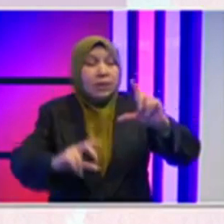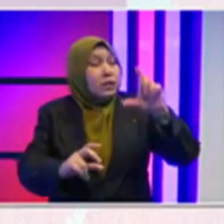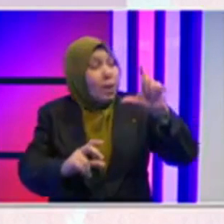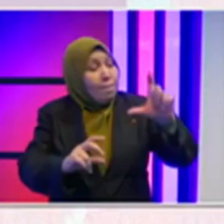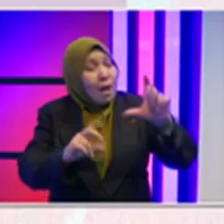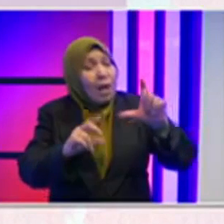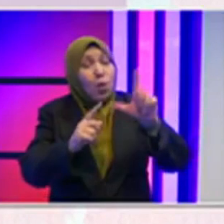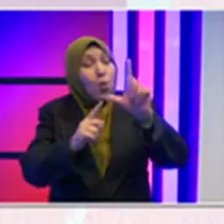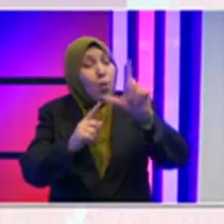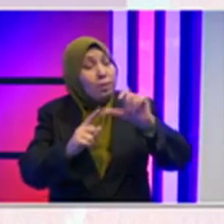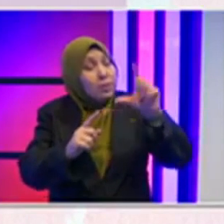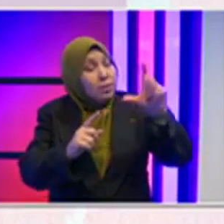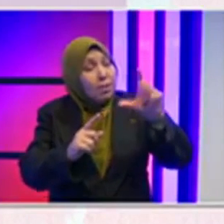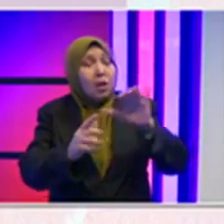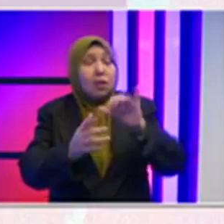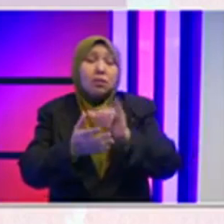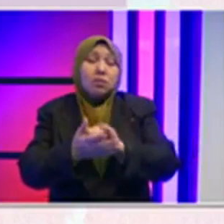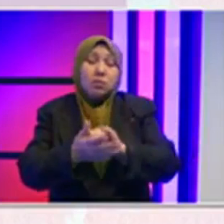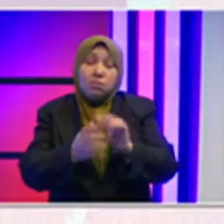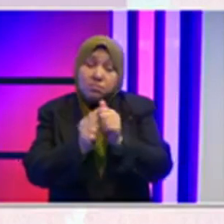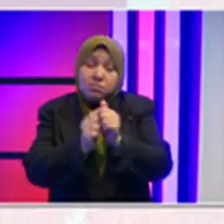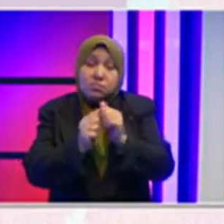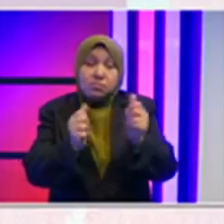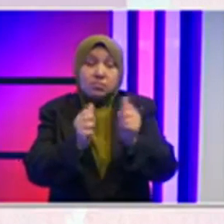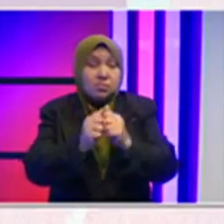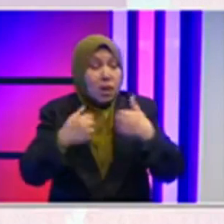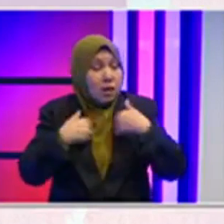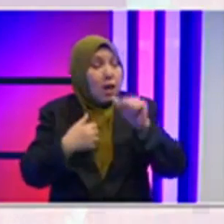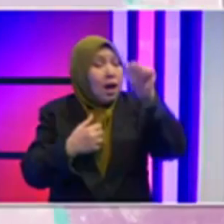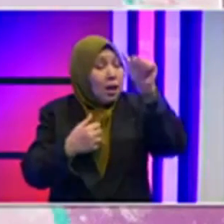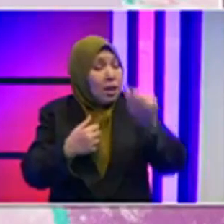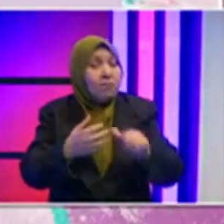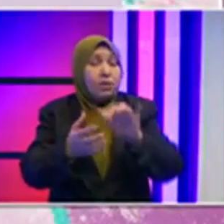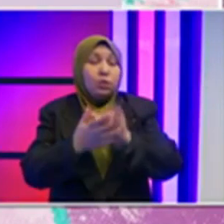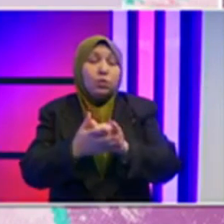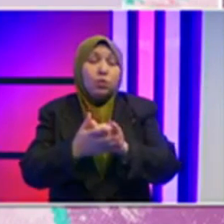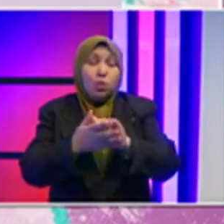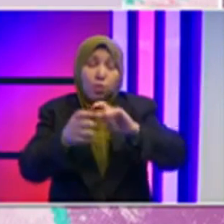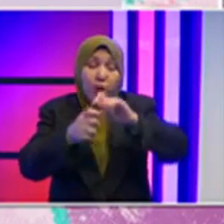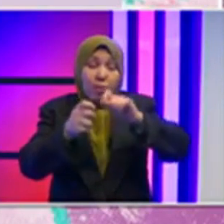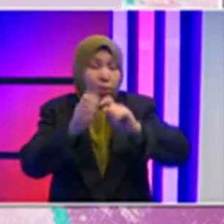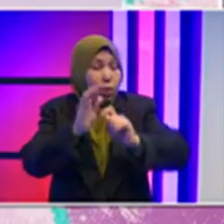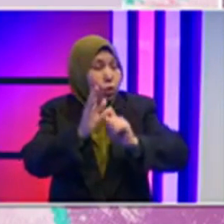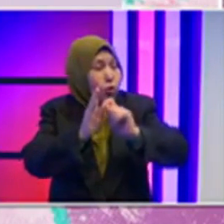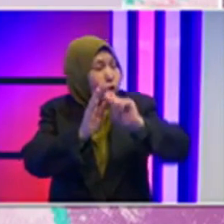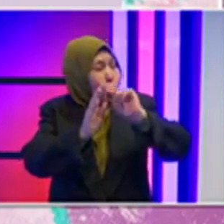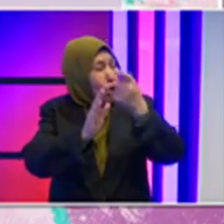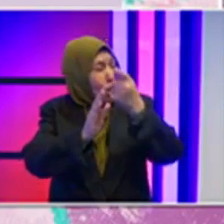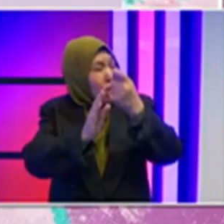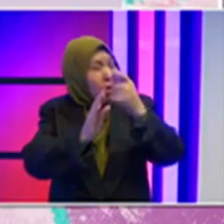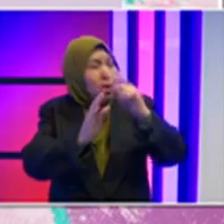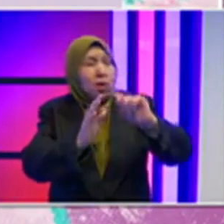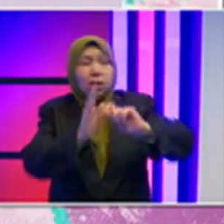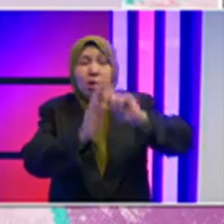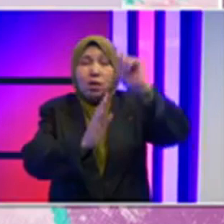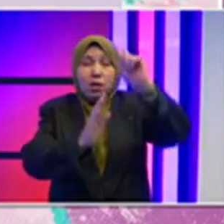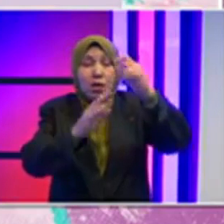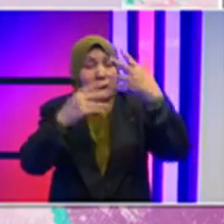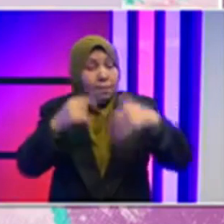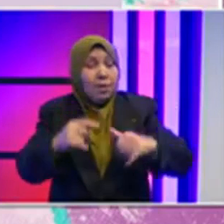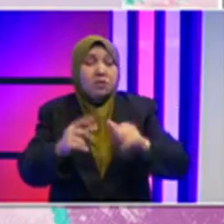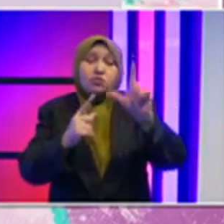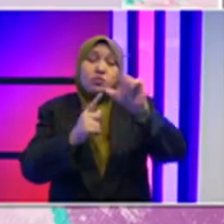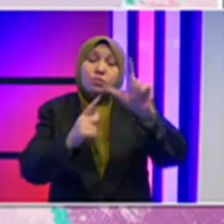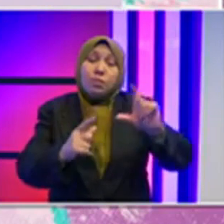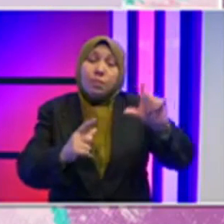atau mulus bulu tebal nulisnya anda bersama dengan di ada Alif mau ketika tanda tinggi paling tinggikan the password Huruf tebal